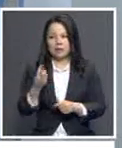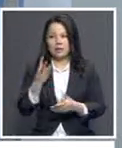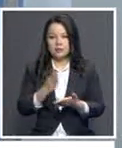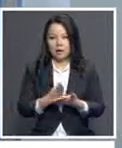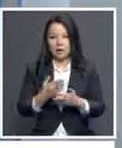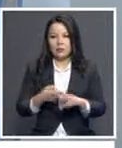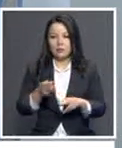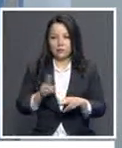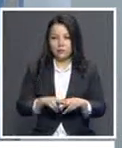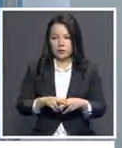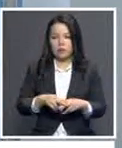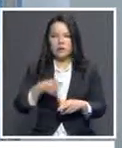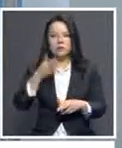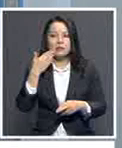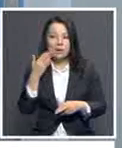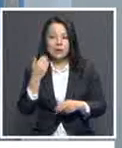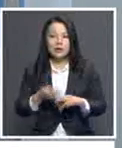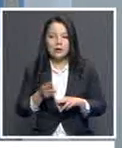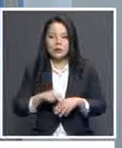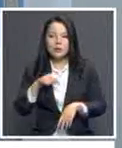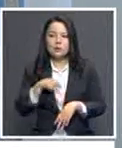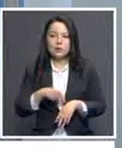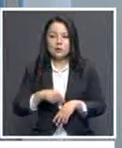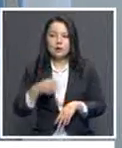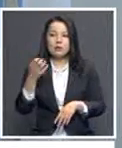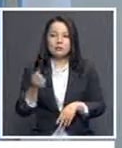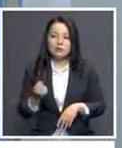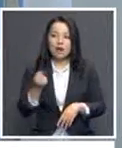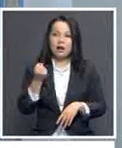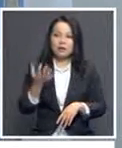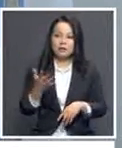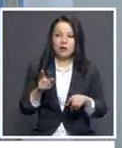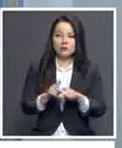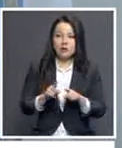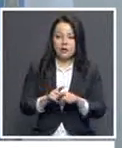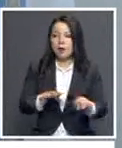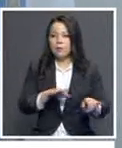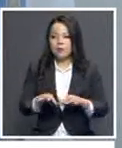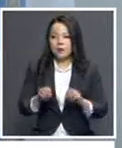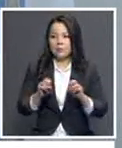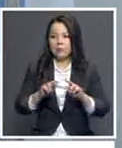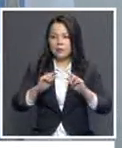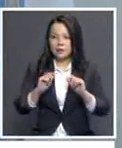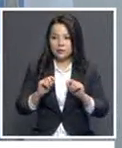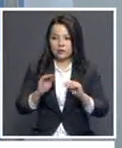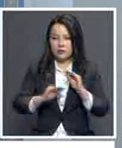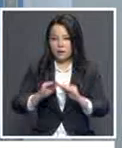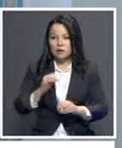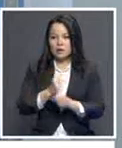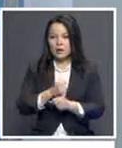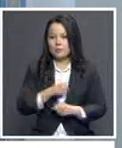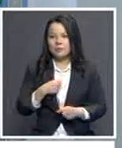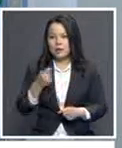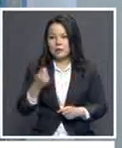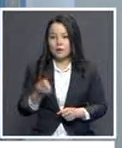бұндай оңай сегментті, яғни, жұмылу және ашылу жасайтын протездер минималды бағасы бұл